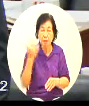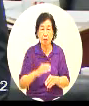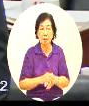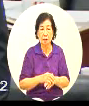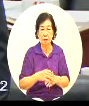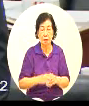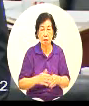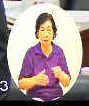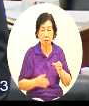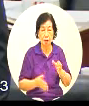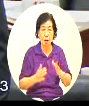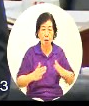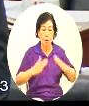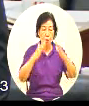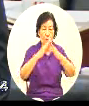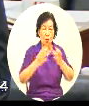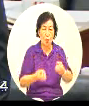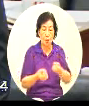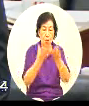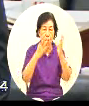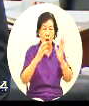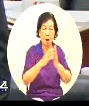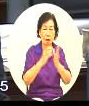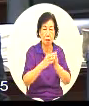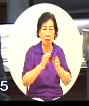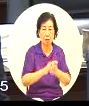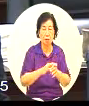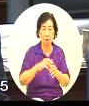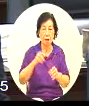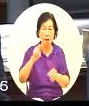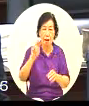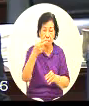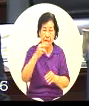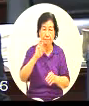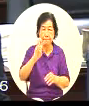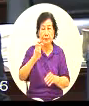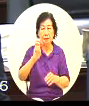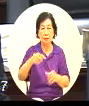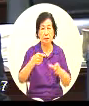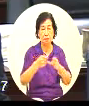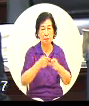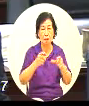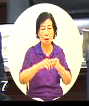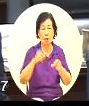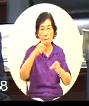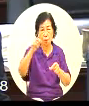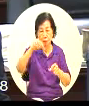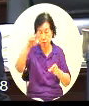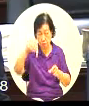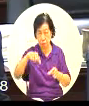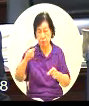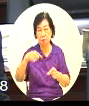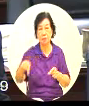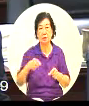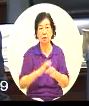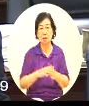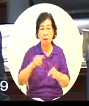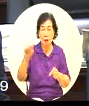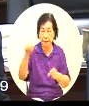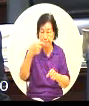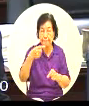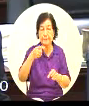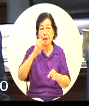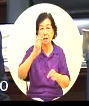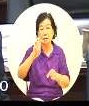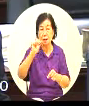案，本来是230公顷，吼、哦，伫林务产业园区，因为130公顷呢，我发